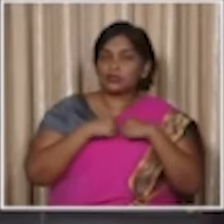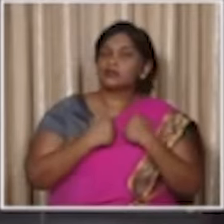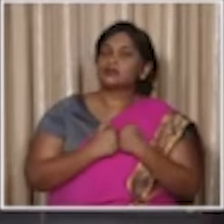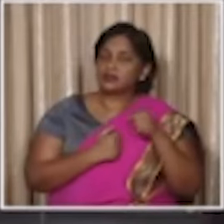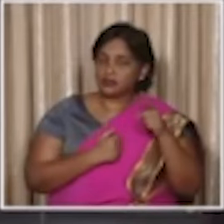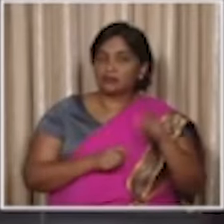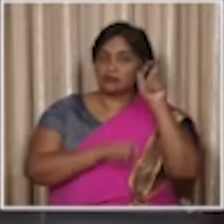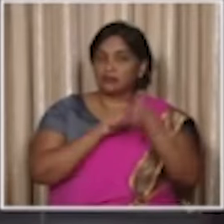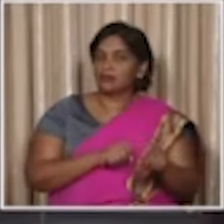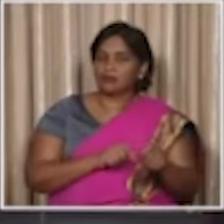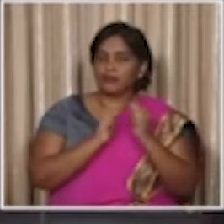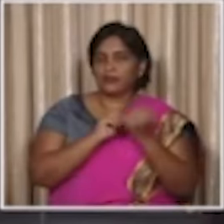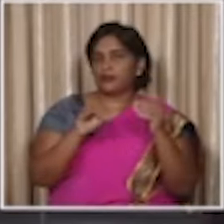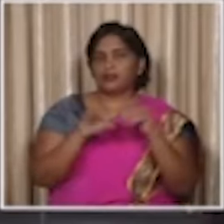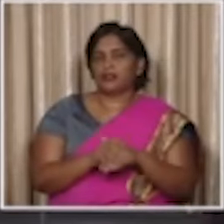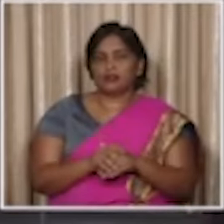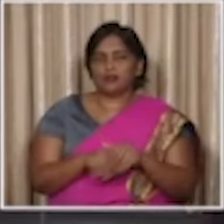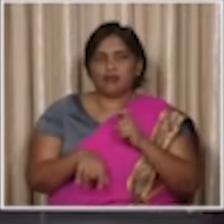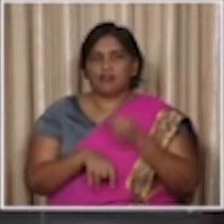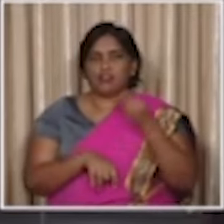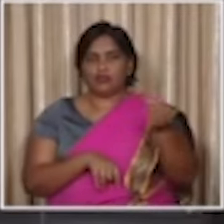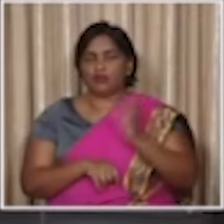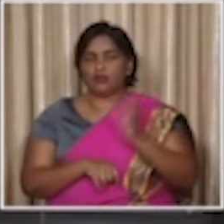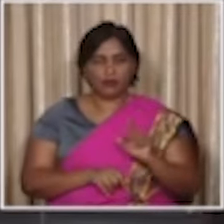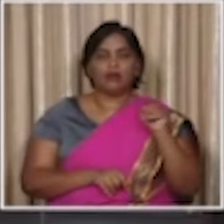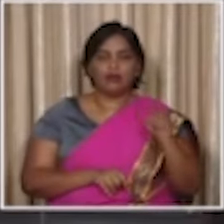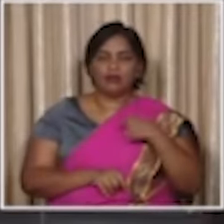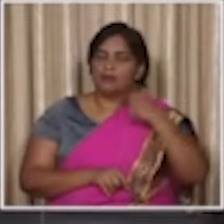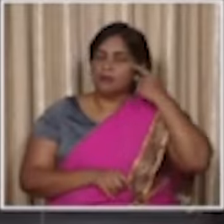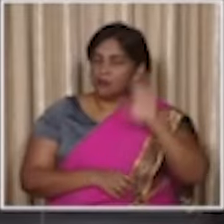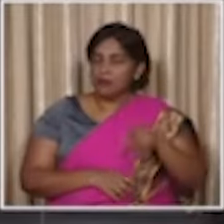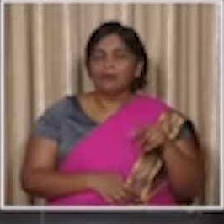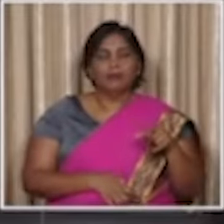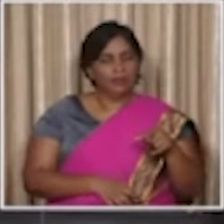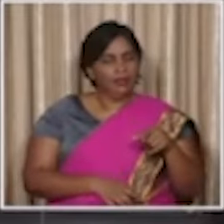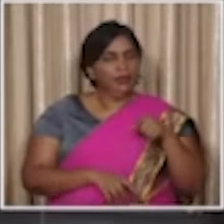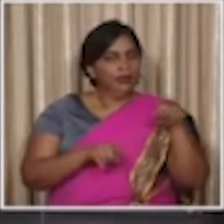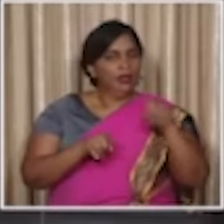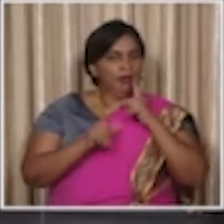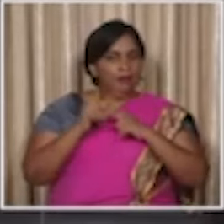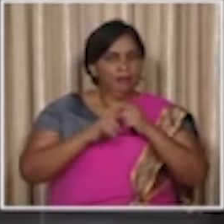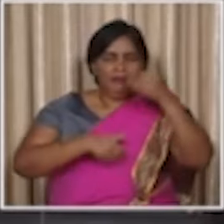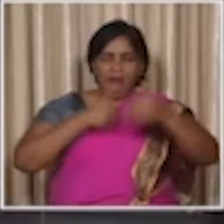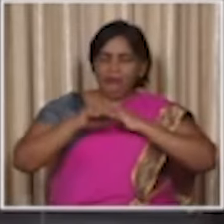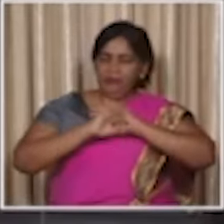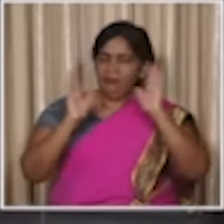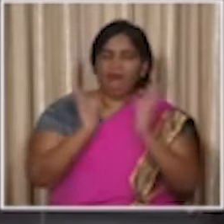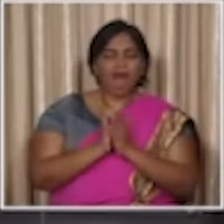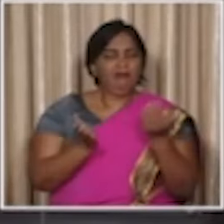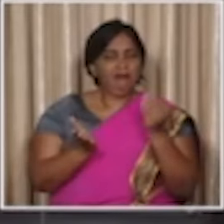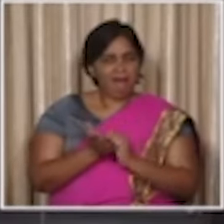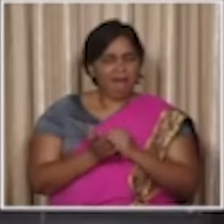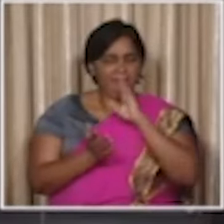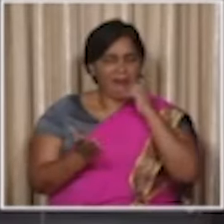ඒ නිලධාරීන්ට උන්ගේ රාජකාරිය කිරීමට ඉඩ ලබා දුන්නේ නැහැ. එතකොට අපි බලාපොරොත්තු වෙනවා මේ ඉල්ලුම් කරන සියලු දෙනාම නැවත